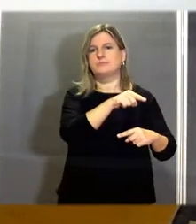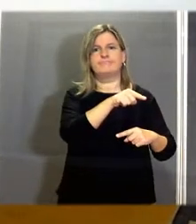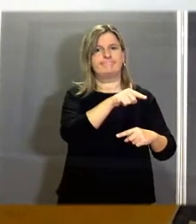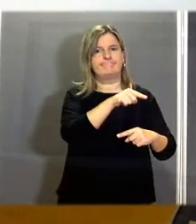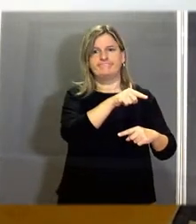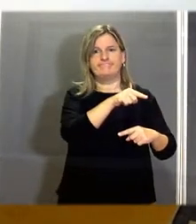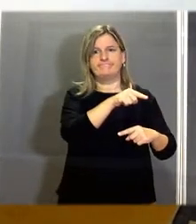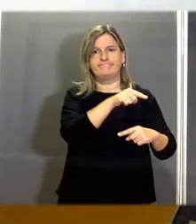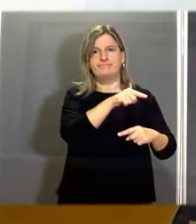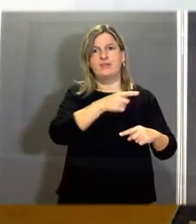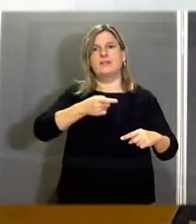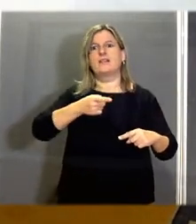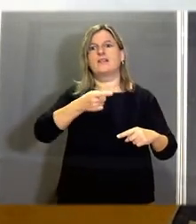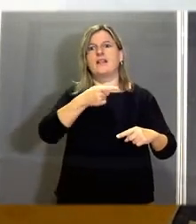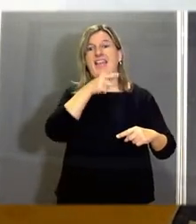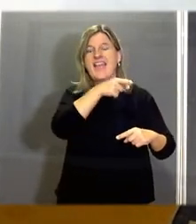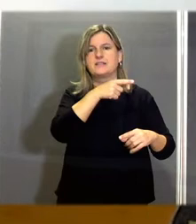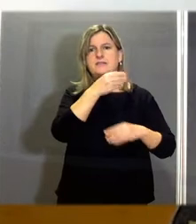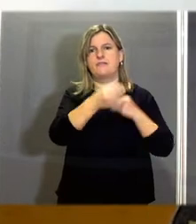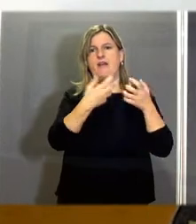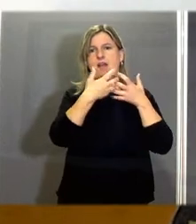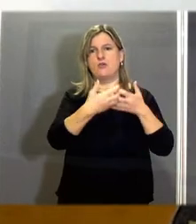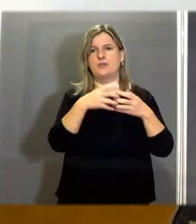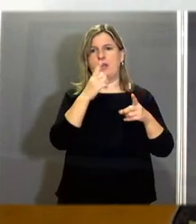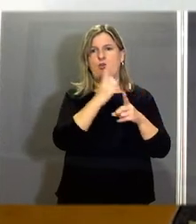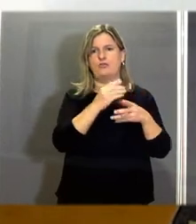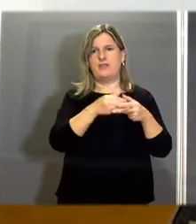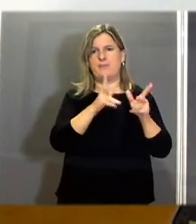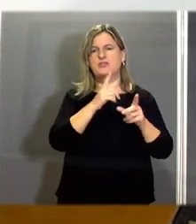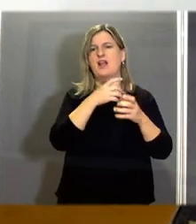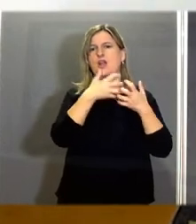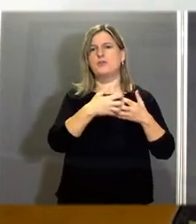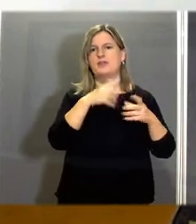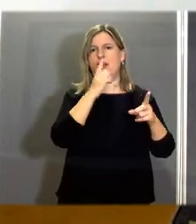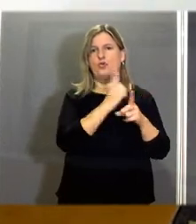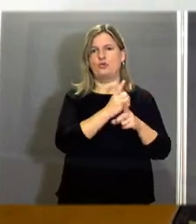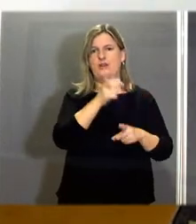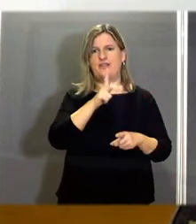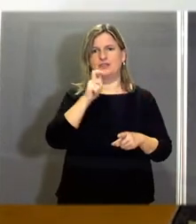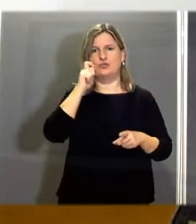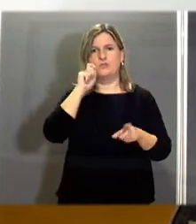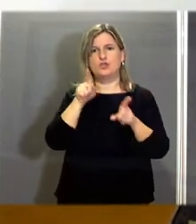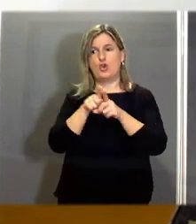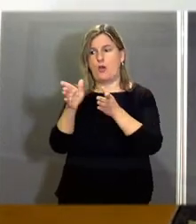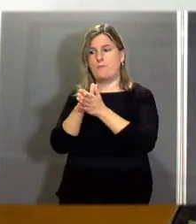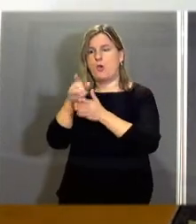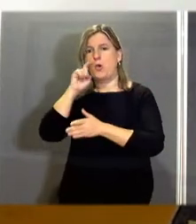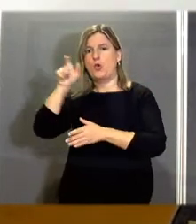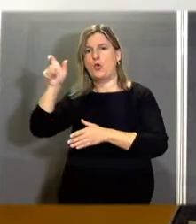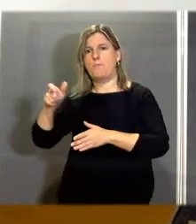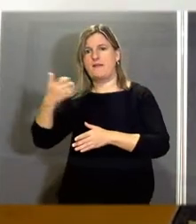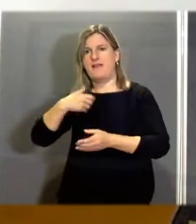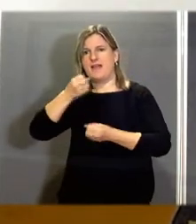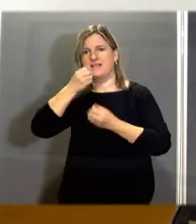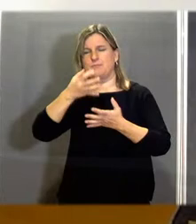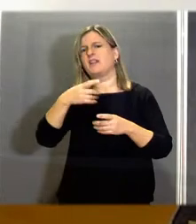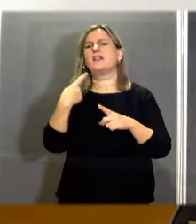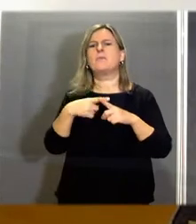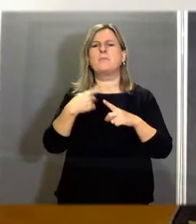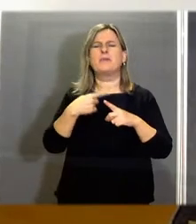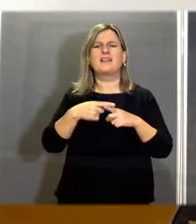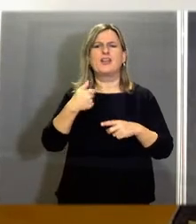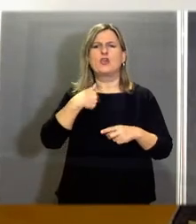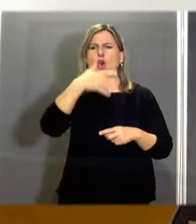la democràcia i lluitar contra els drets humans. Això que estava explicant el company, no? Per què no puc jo formar part